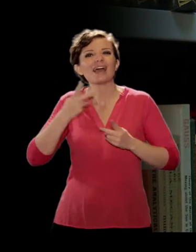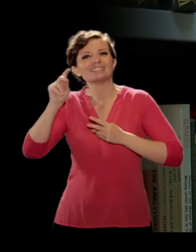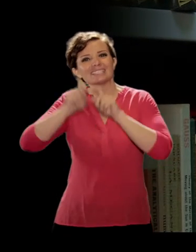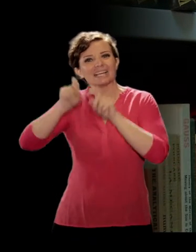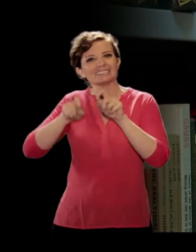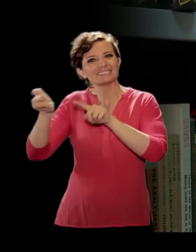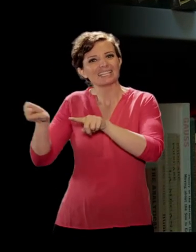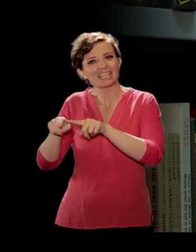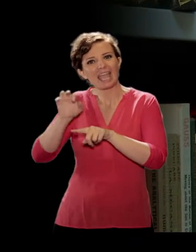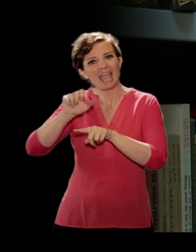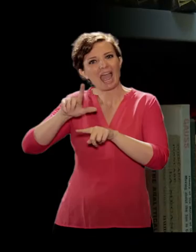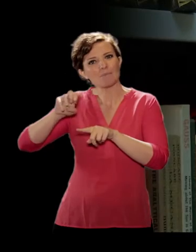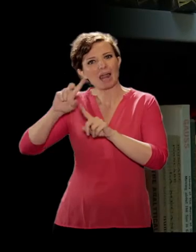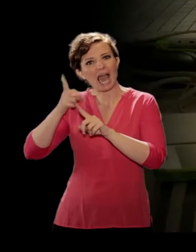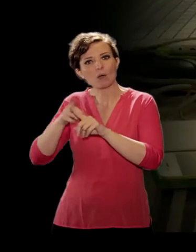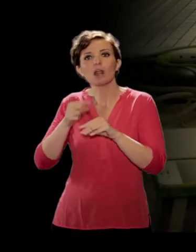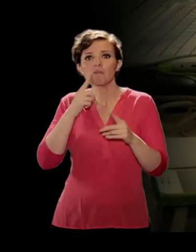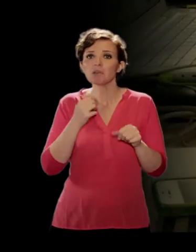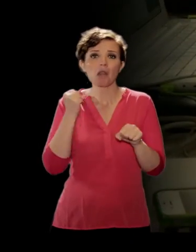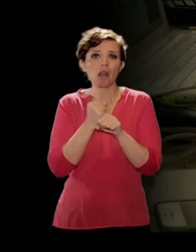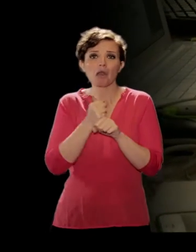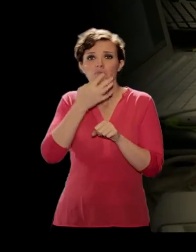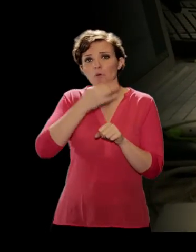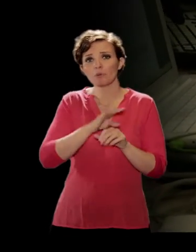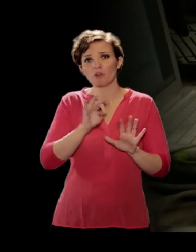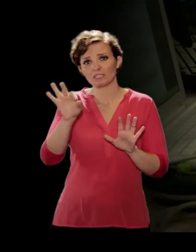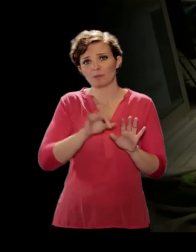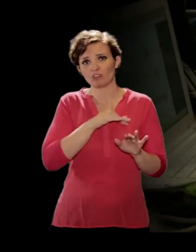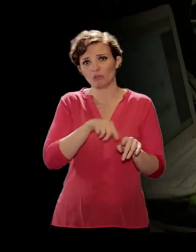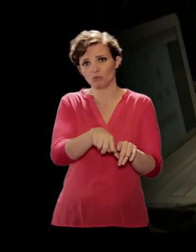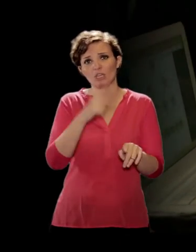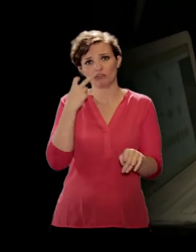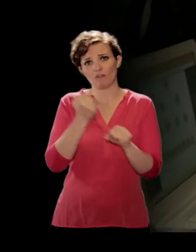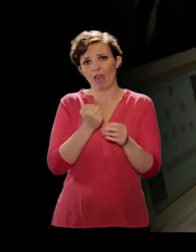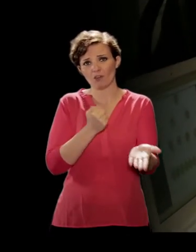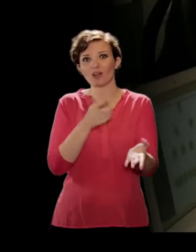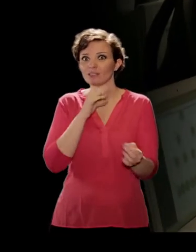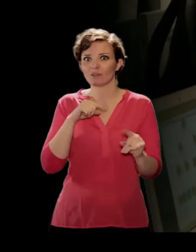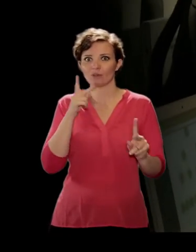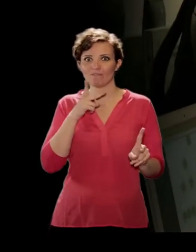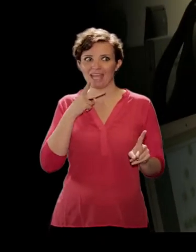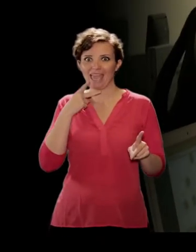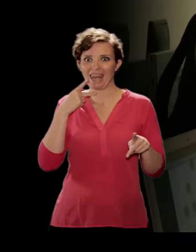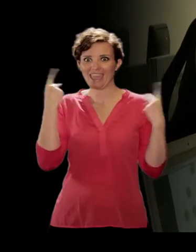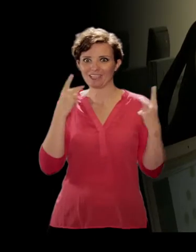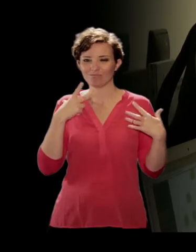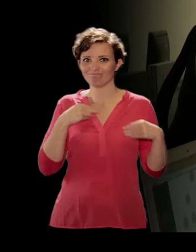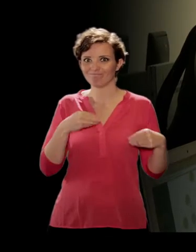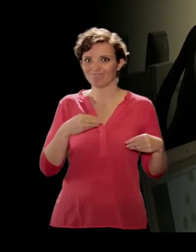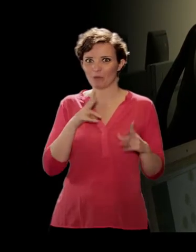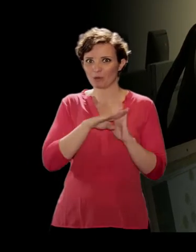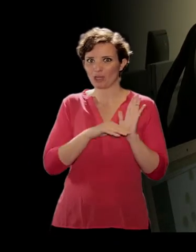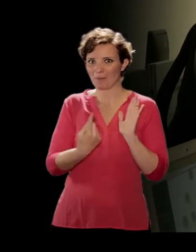Laurea sono impiegati per più del 90%, quindi le aziende sono felicissime di partecipare a questo programma